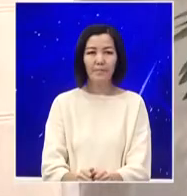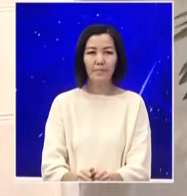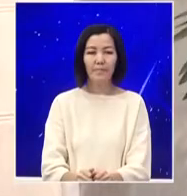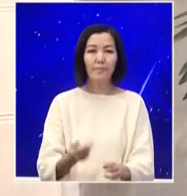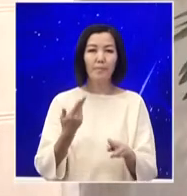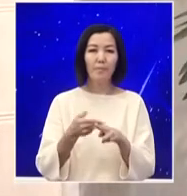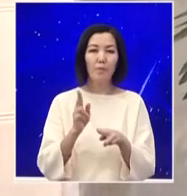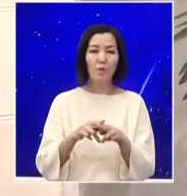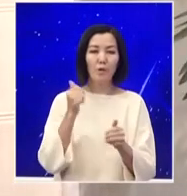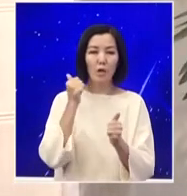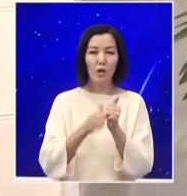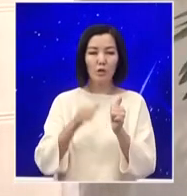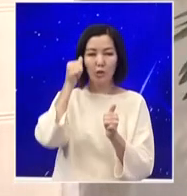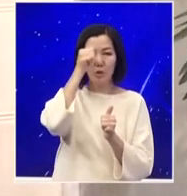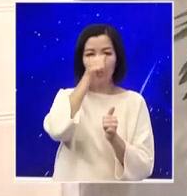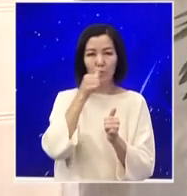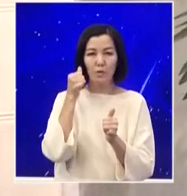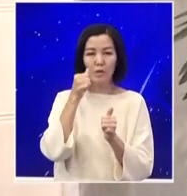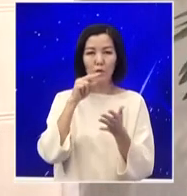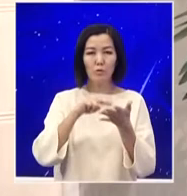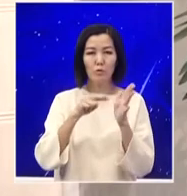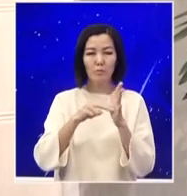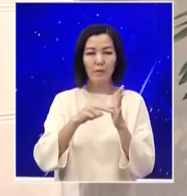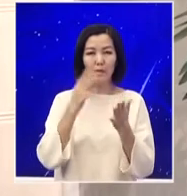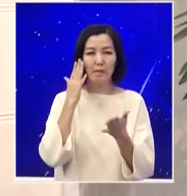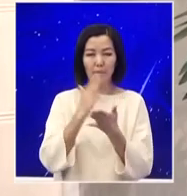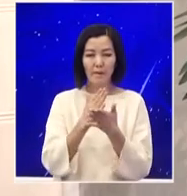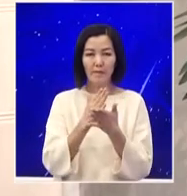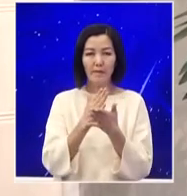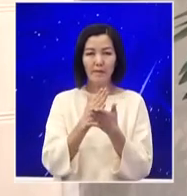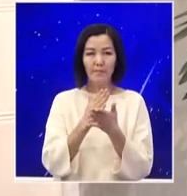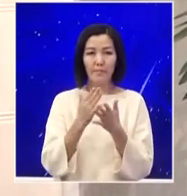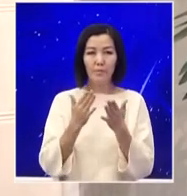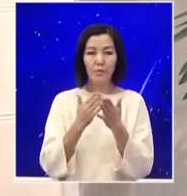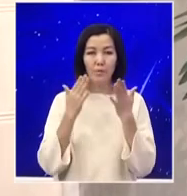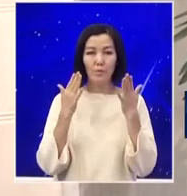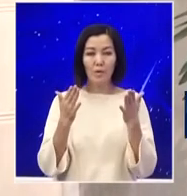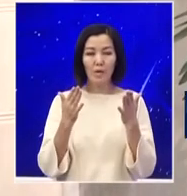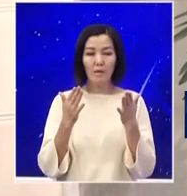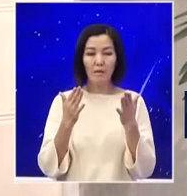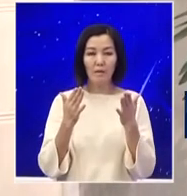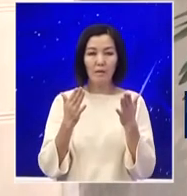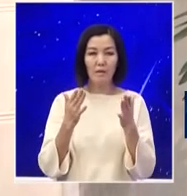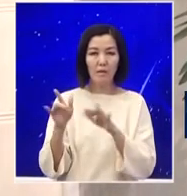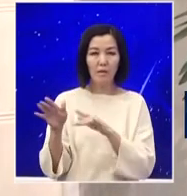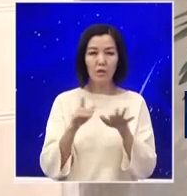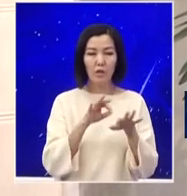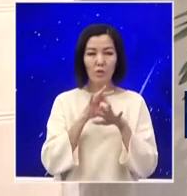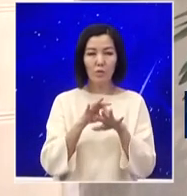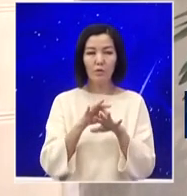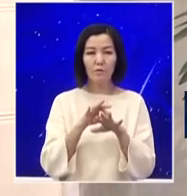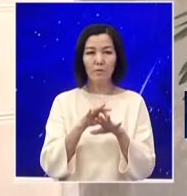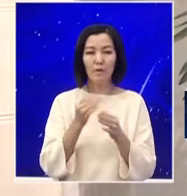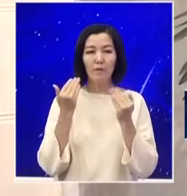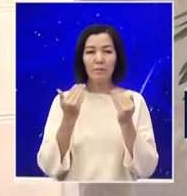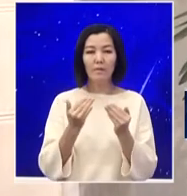Бұл жылда неге кірген дүние, үлкен рейтингі кірген дүние. Бұл енді кішкене